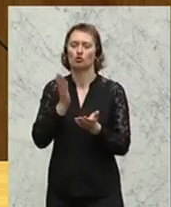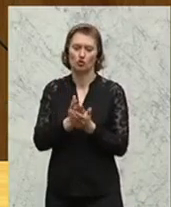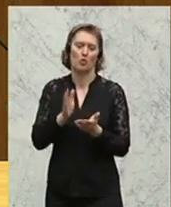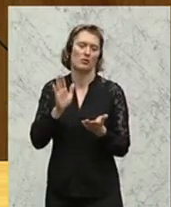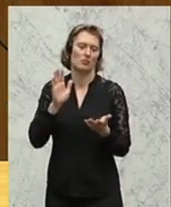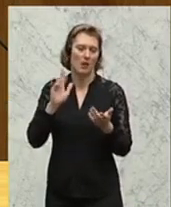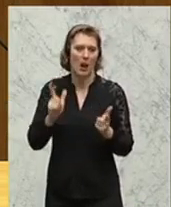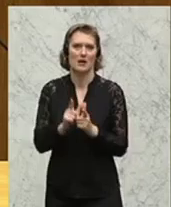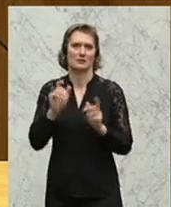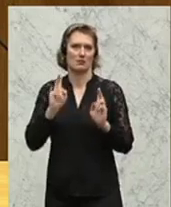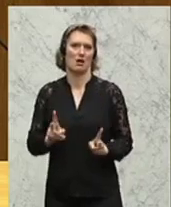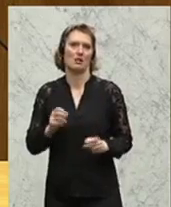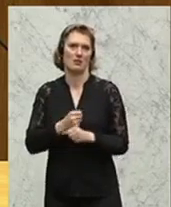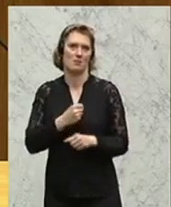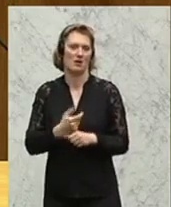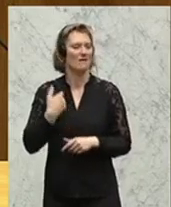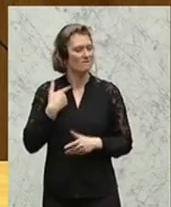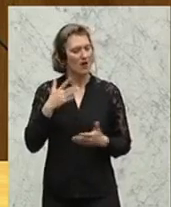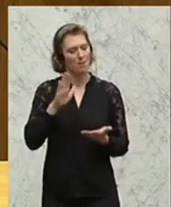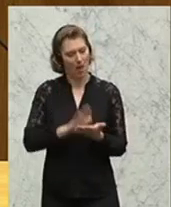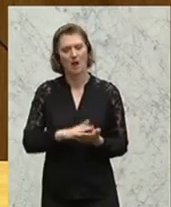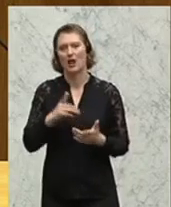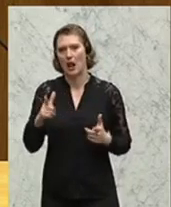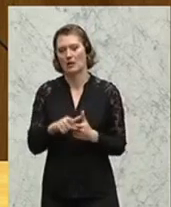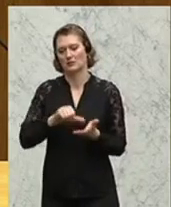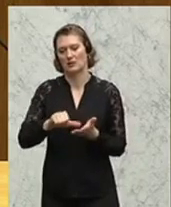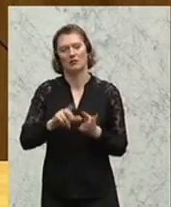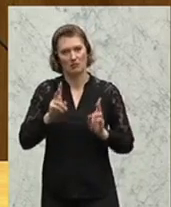in der Familie leistbar gemacht und leistbar gehalten.